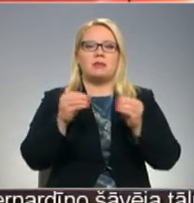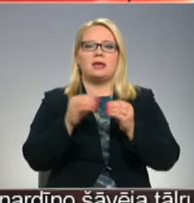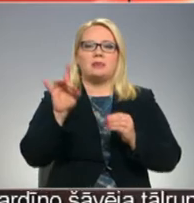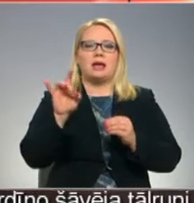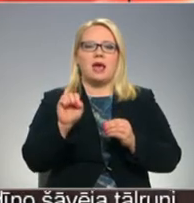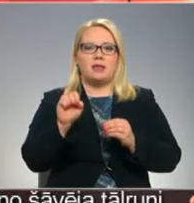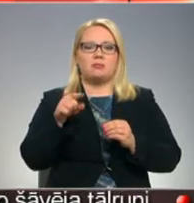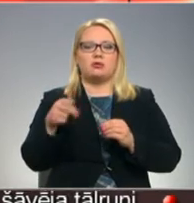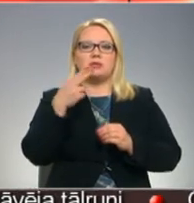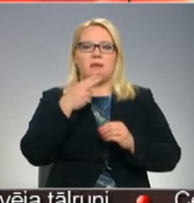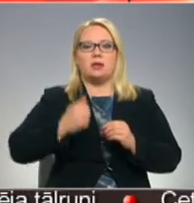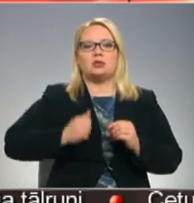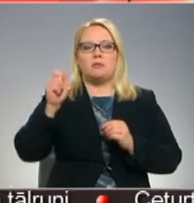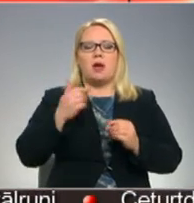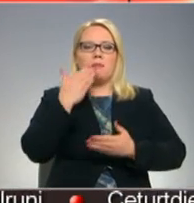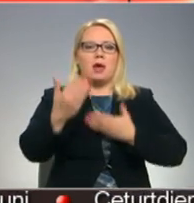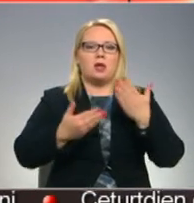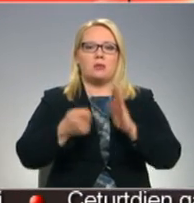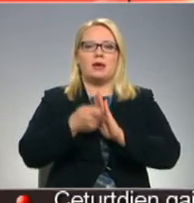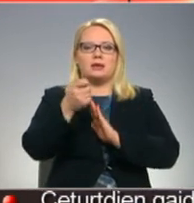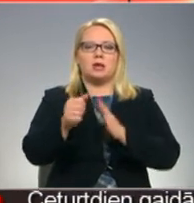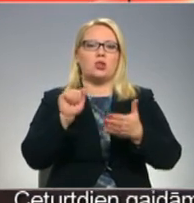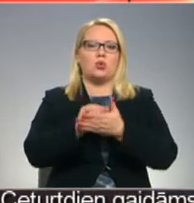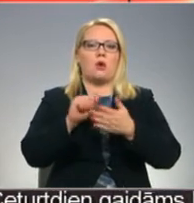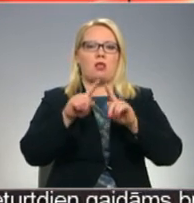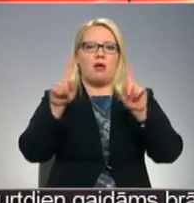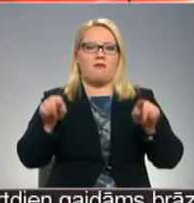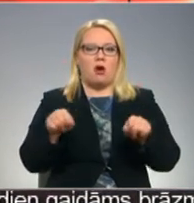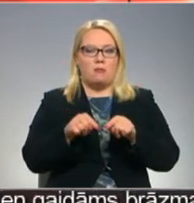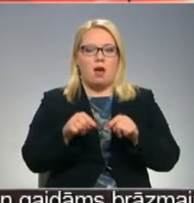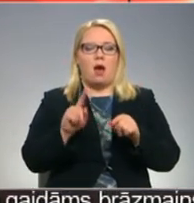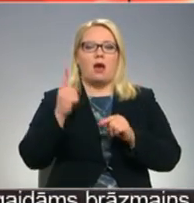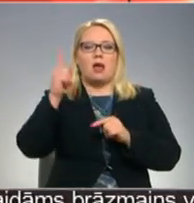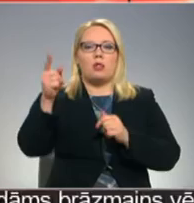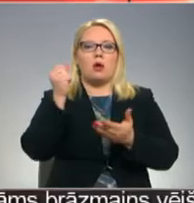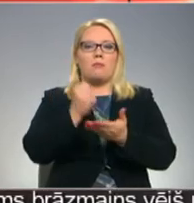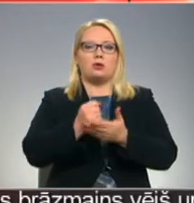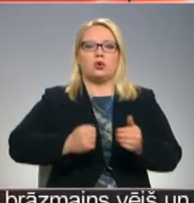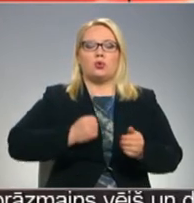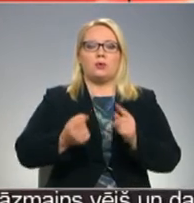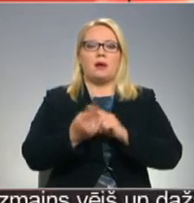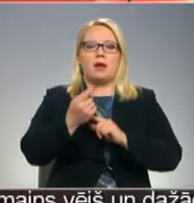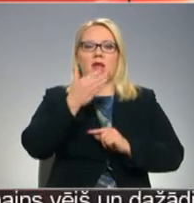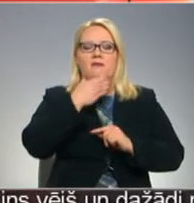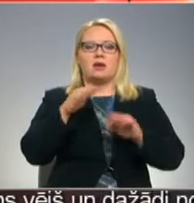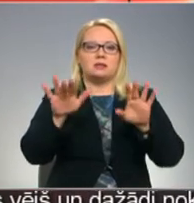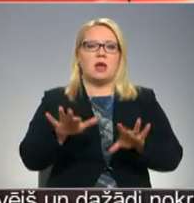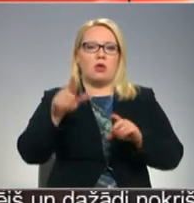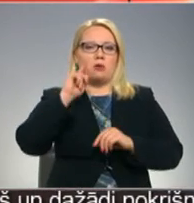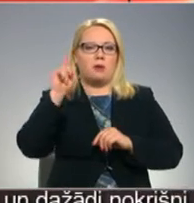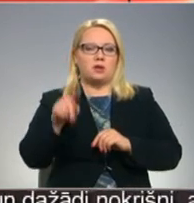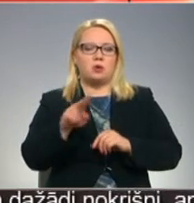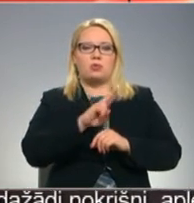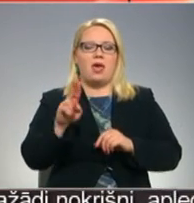saimniecību īpašnieki līdz šim pieteikumus ar kartēm iesniedz drukātā formā. Attālākajos pagastos grūtības rada vājās datorprasmes